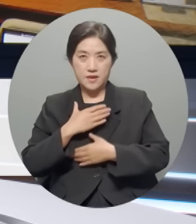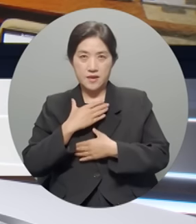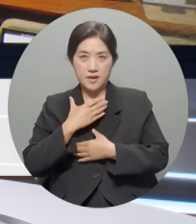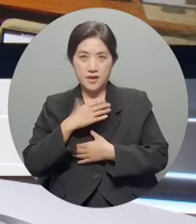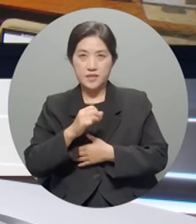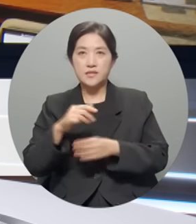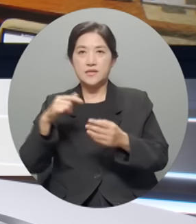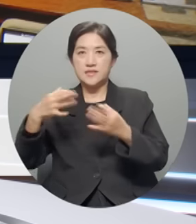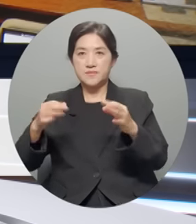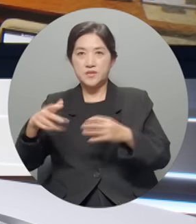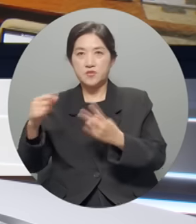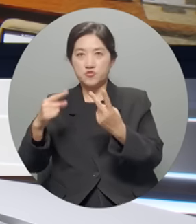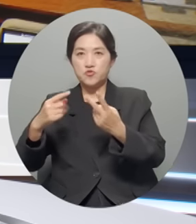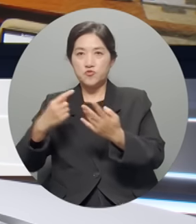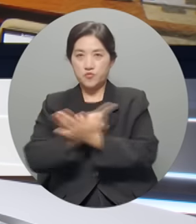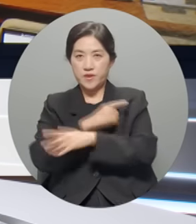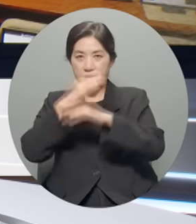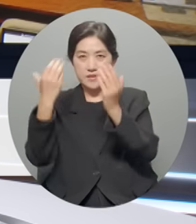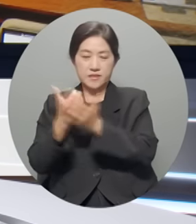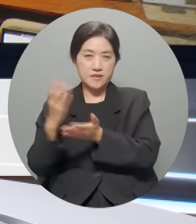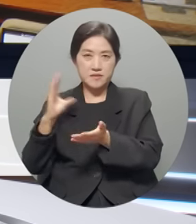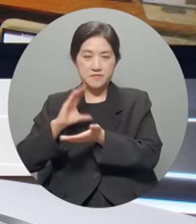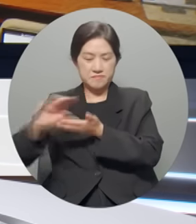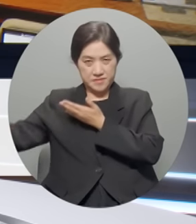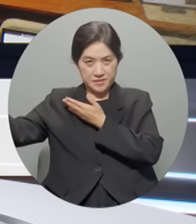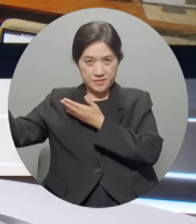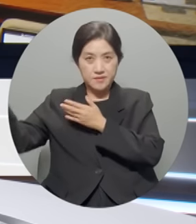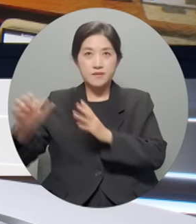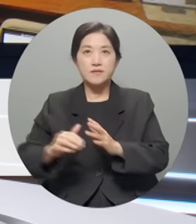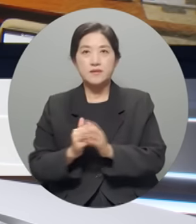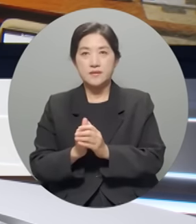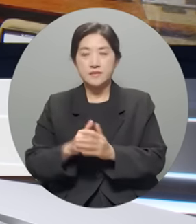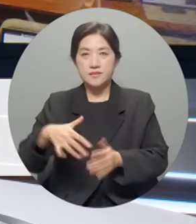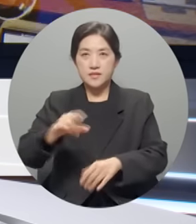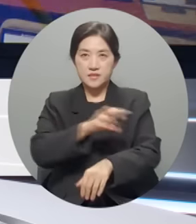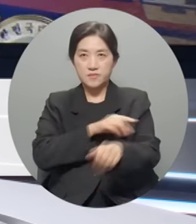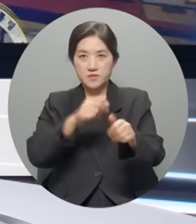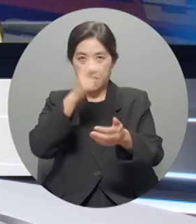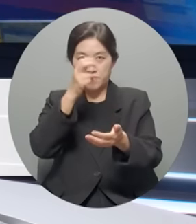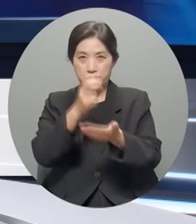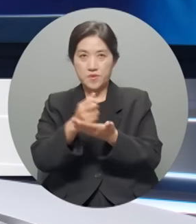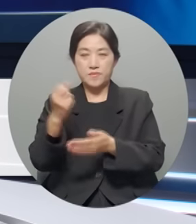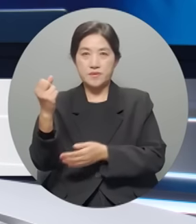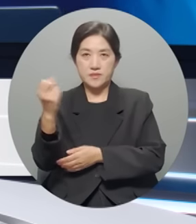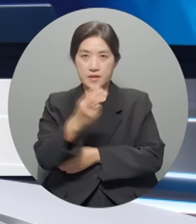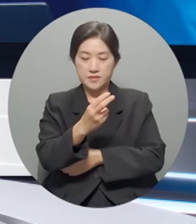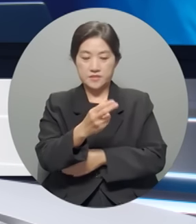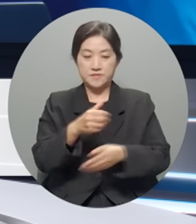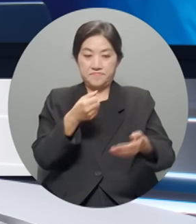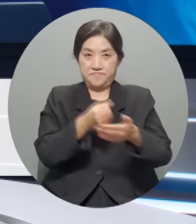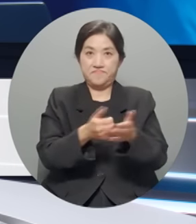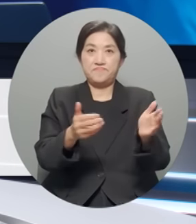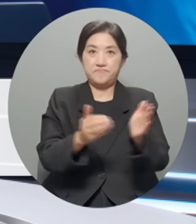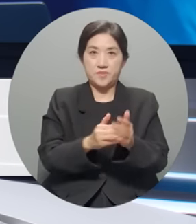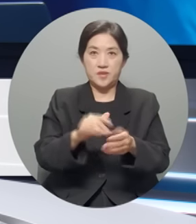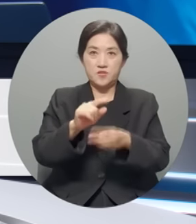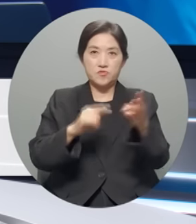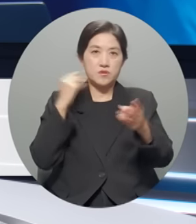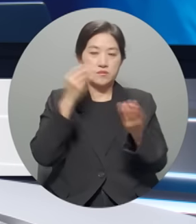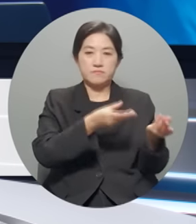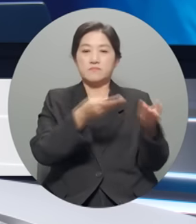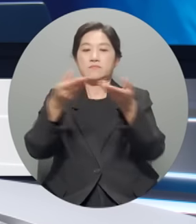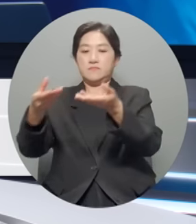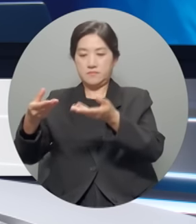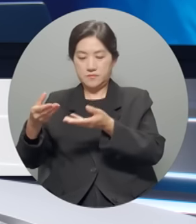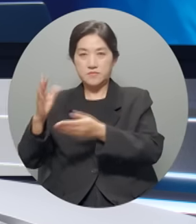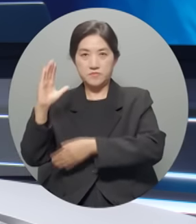의원을 제외한 여당 의원 전원이 표결에 불참한 가운데 최상병 특검법은 다시 윤석열 대통령의 손에 넘어갔습니다.